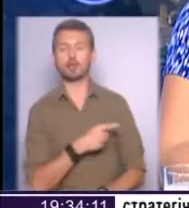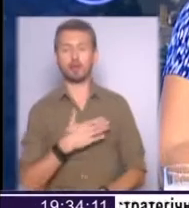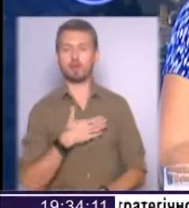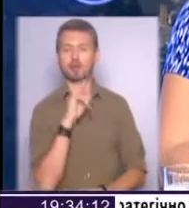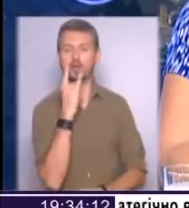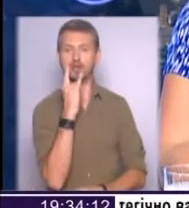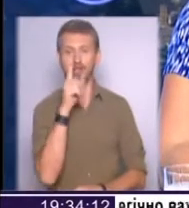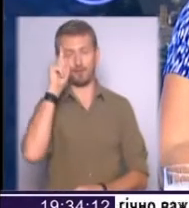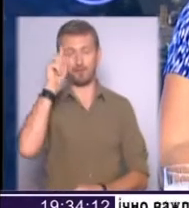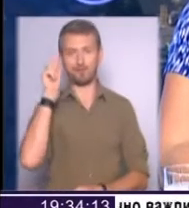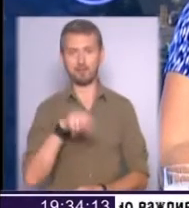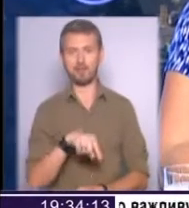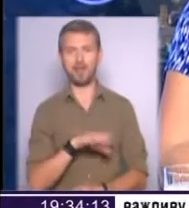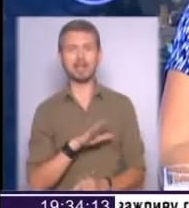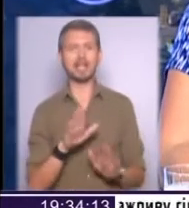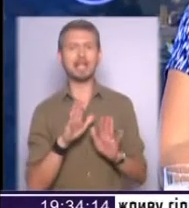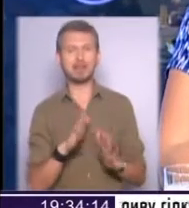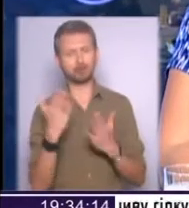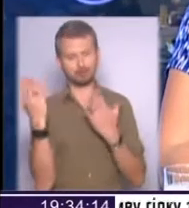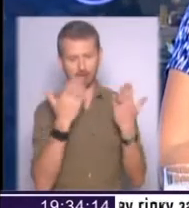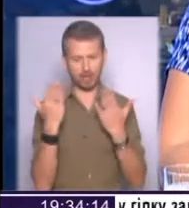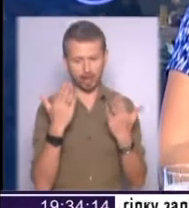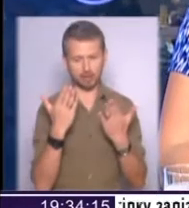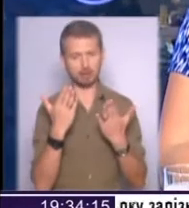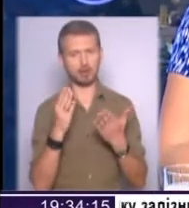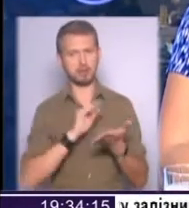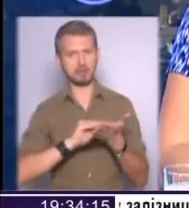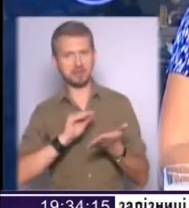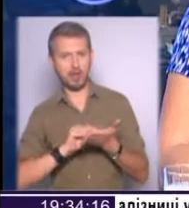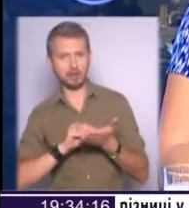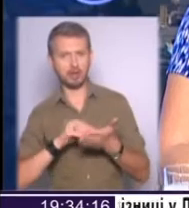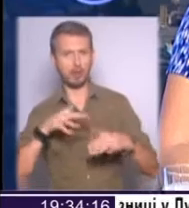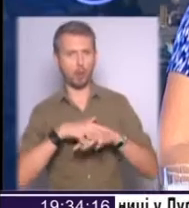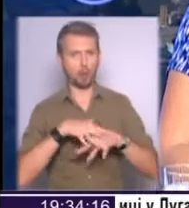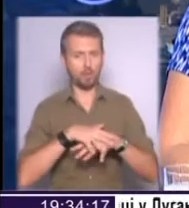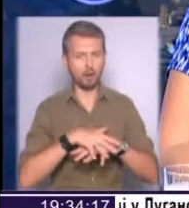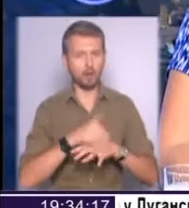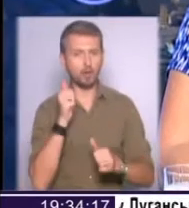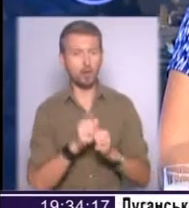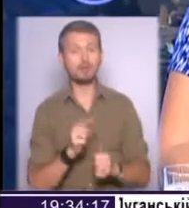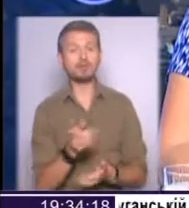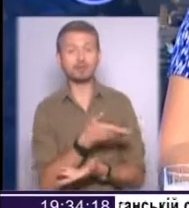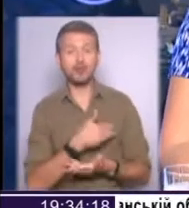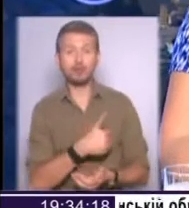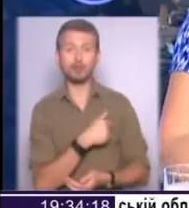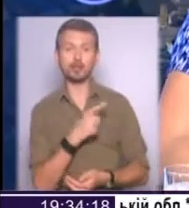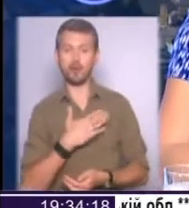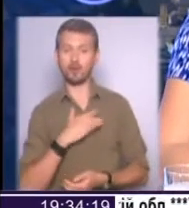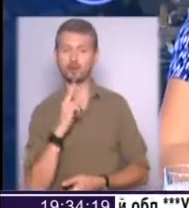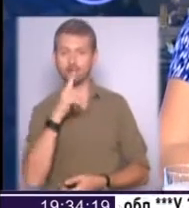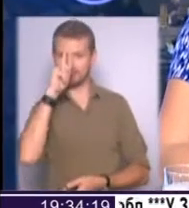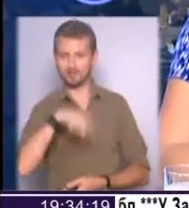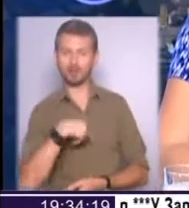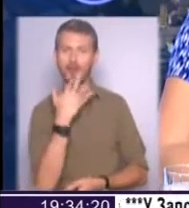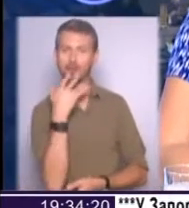вміла не тільки читати, писати і рахувати. Правда? Кожен з нас хоче, щоб наша дитина володіла іноземними мовами. Кожен з нас